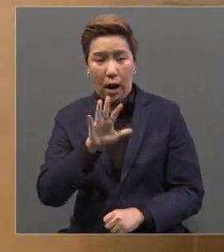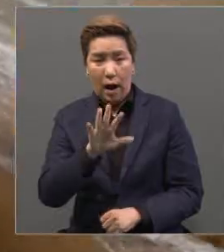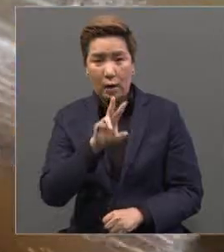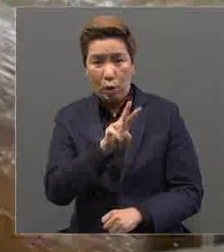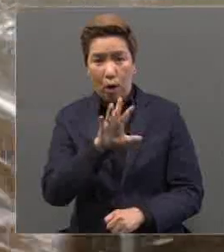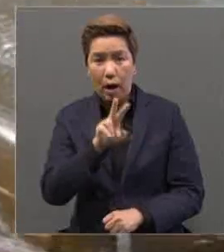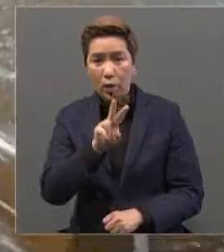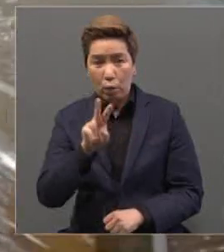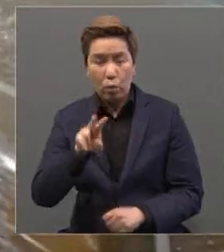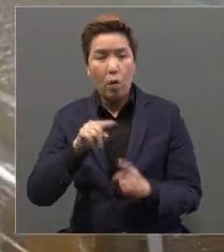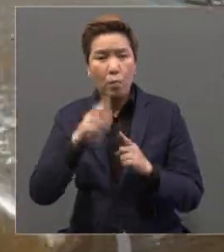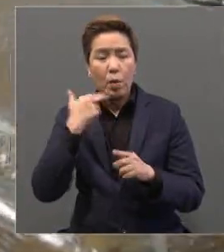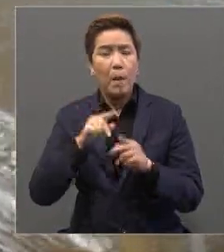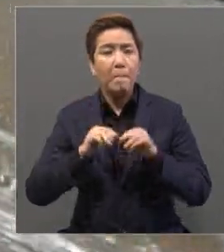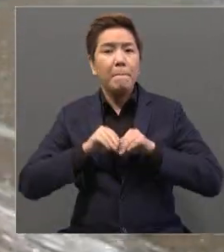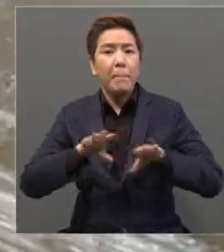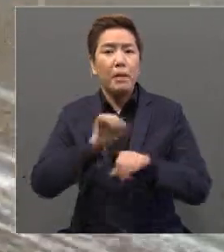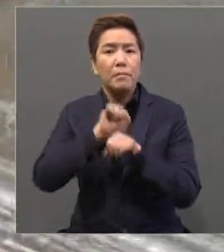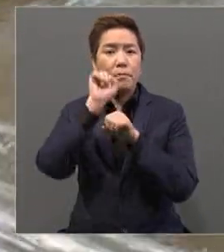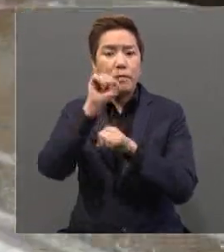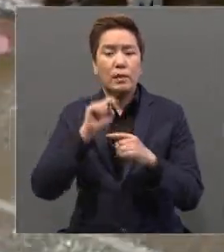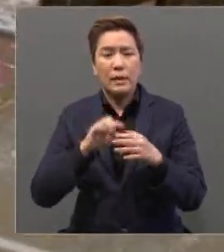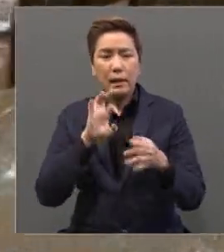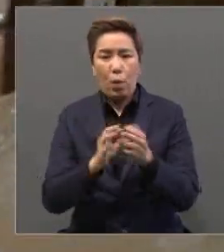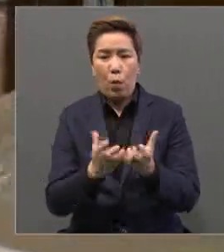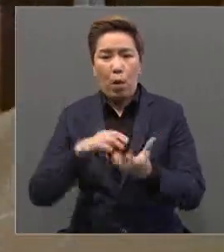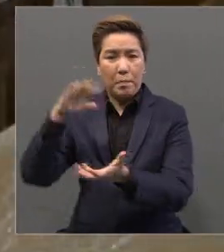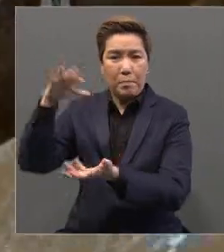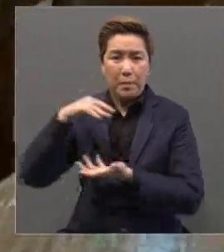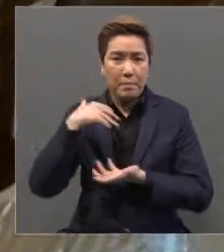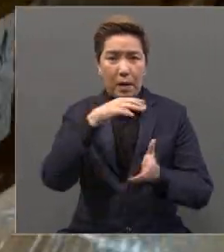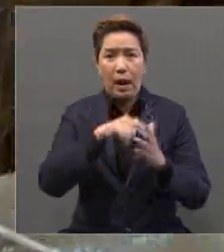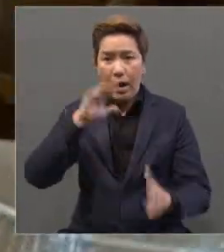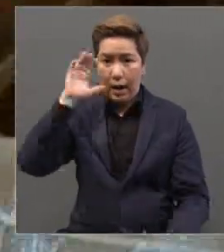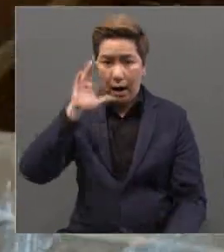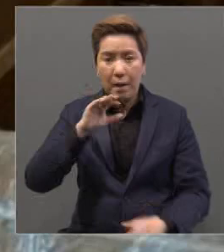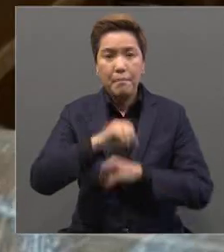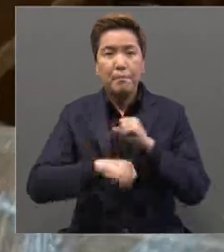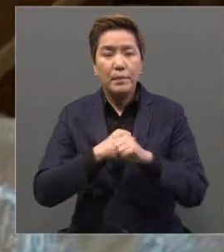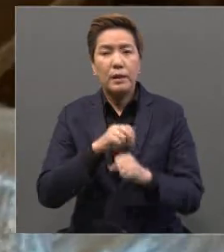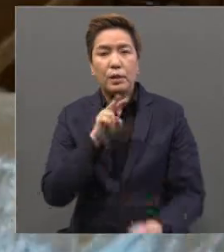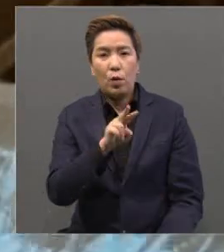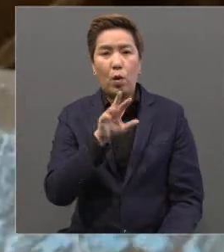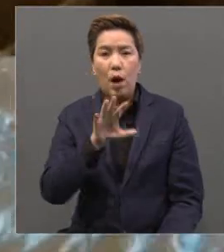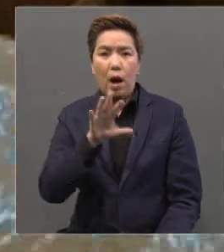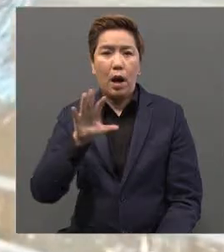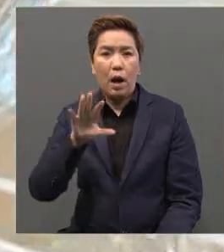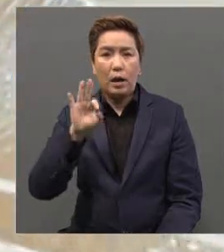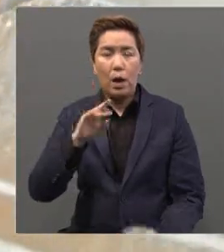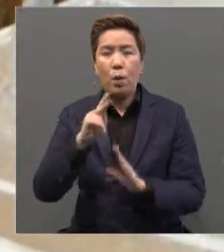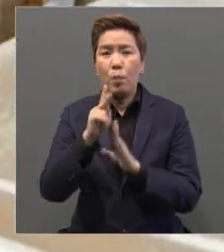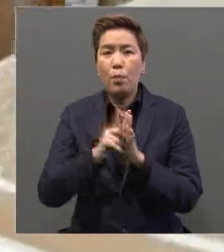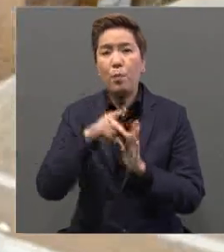มประกอบประกาศกระทรวงพาณิชย์เรื่องสินค้าต้องห้ามนำผ่านราชอาณาจักรปี2559เพราะ